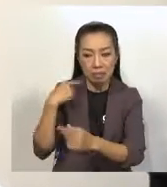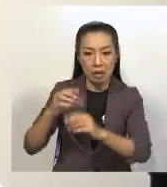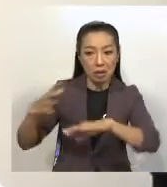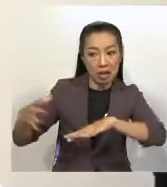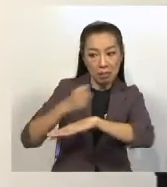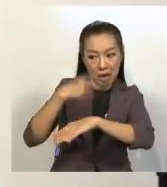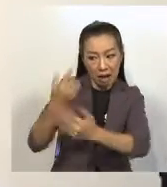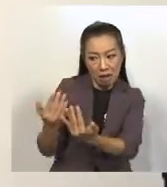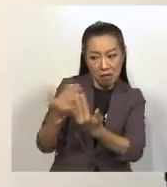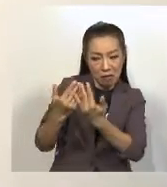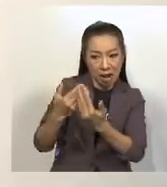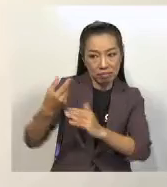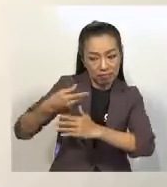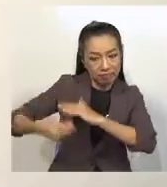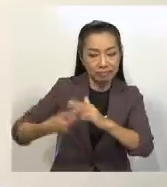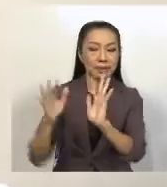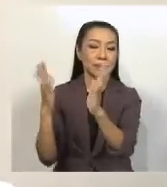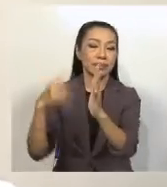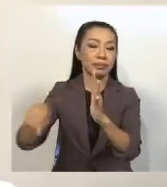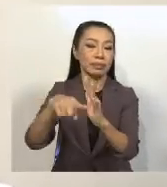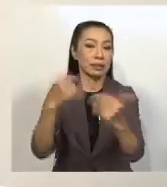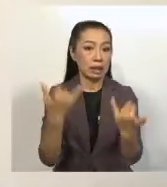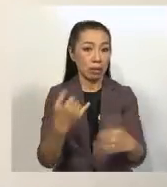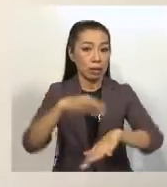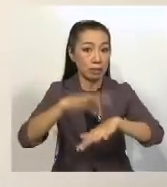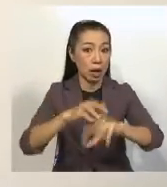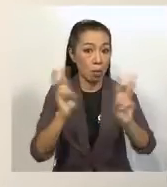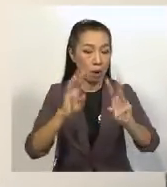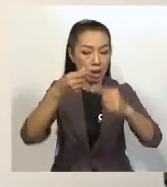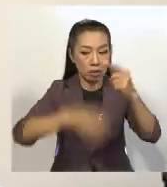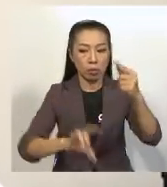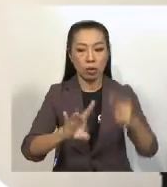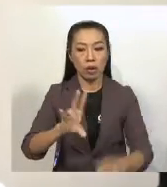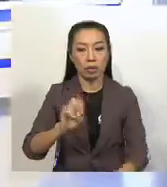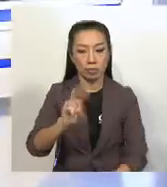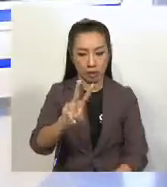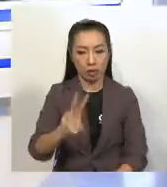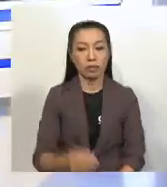การเมืองอย่างแน่นอนค่ะทั้งหมดตำแหน่งว่างตอนนี้ก็มีอยู่จำนวน172ตำแหน่งด้วยกันค่ะ